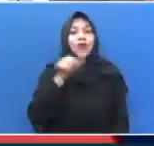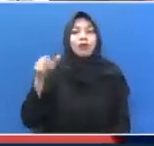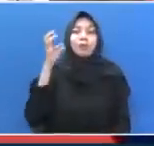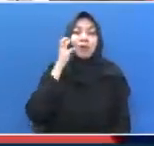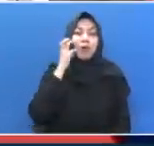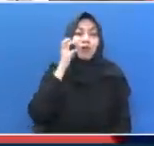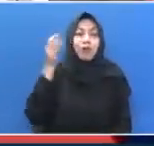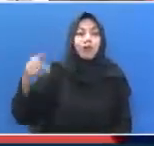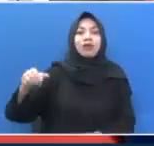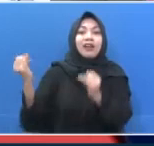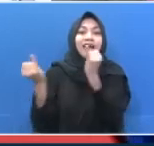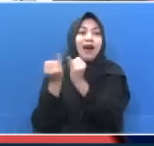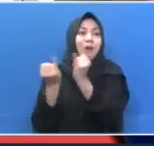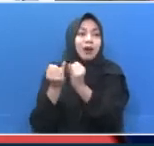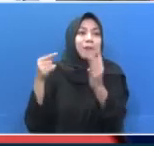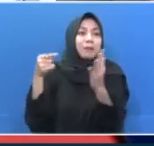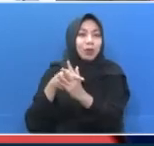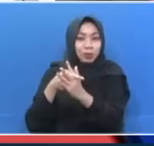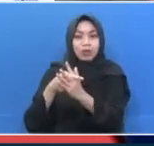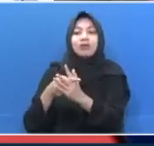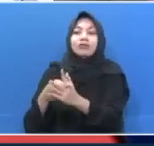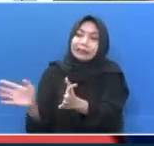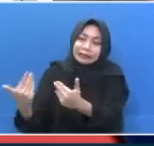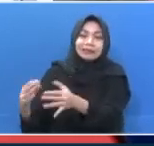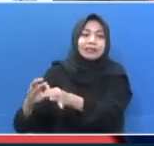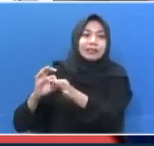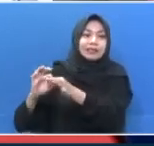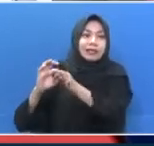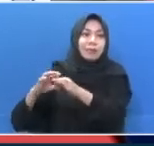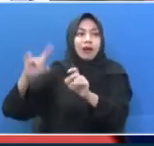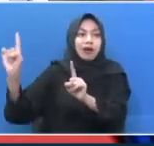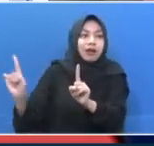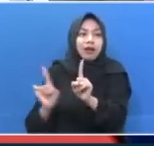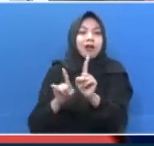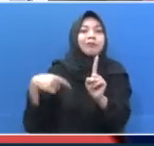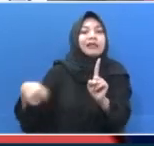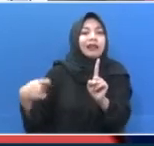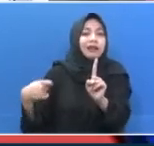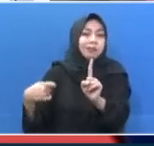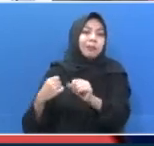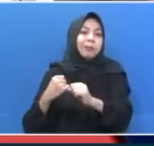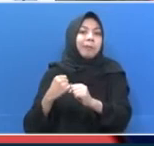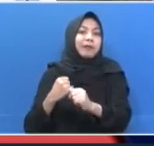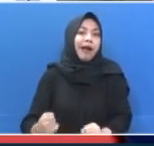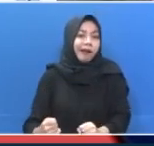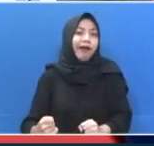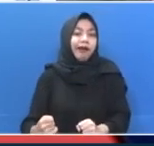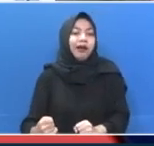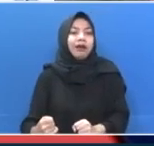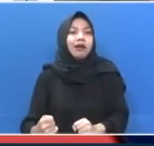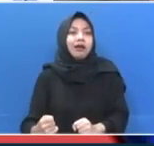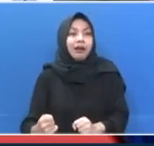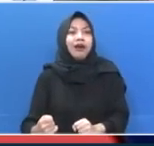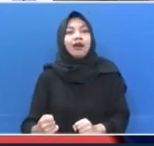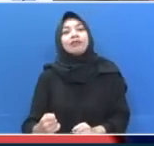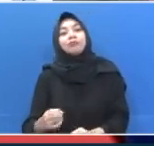Subianto yang menjadi Rival dua kali Pilpres menjadi partner menjadi teman koalisi dan bahkan menjadi Menteri Pertahanan ini kan pesan politik